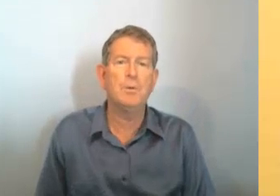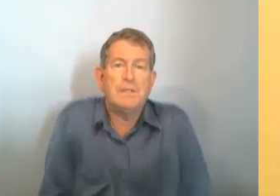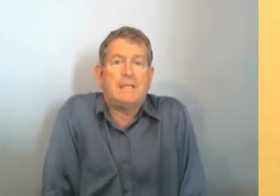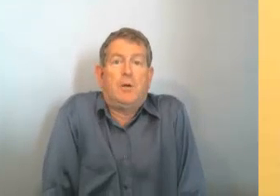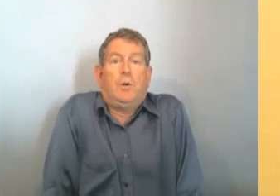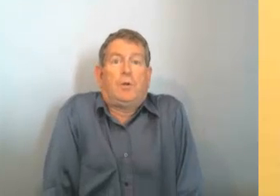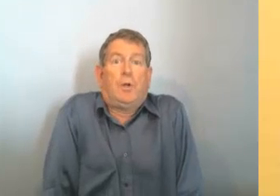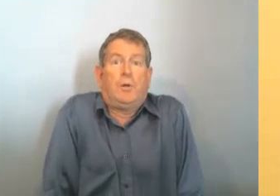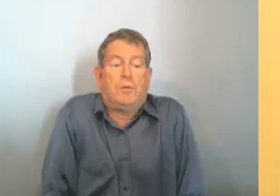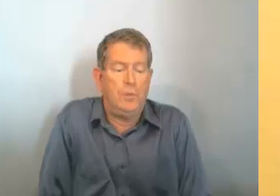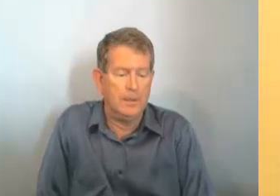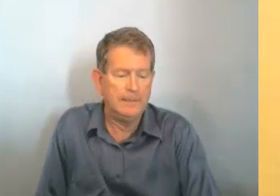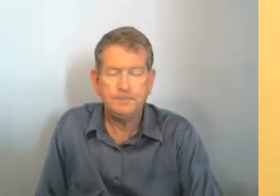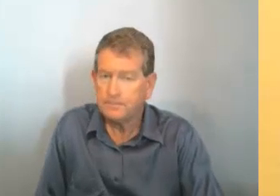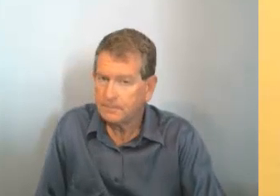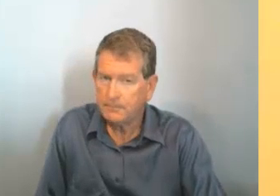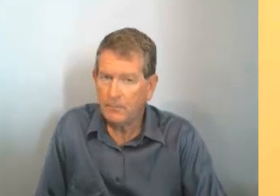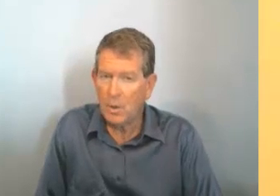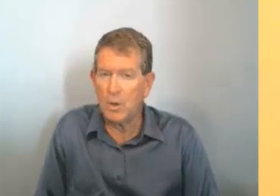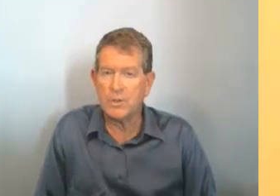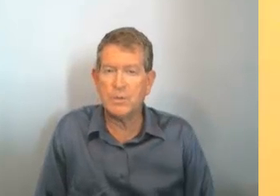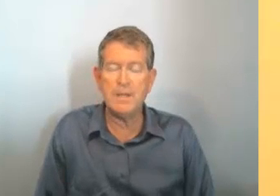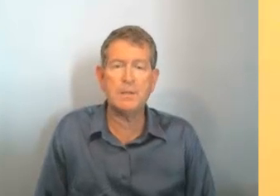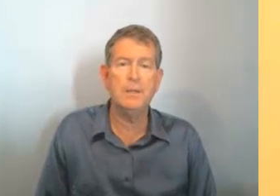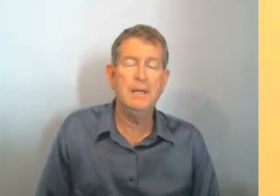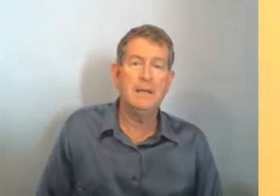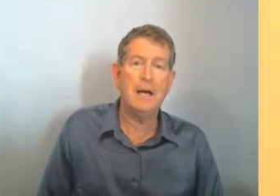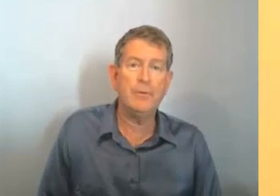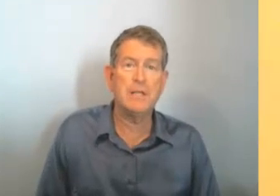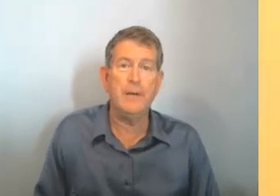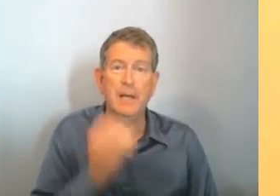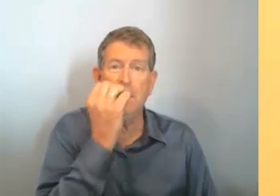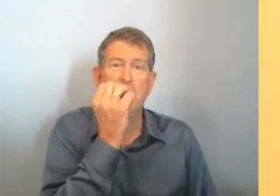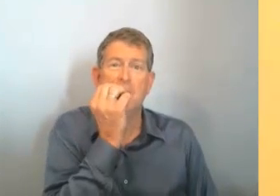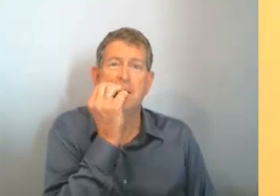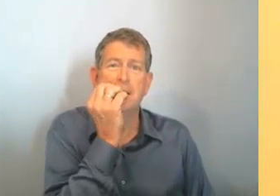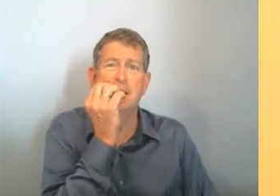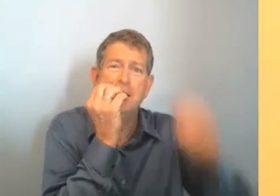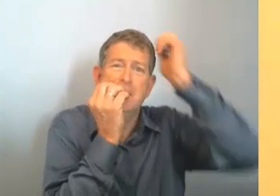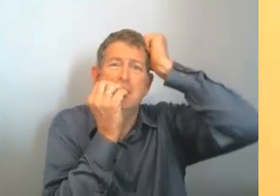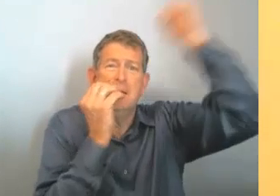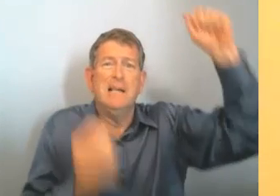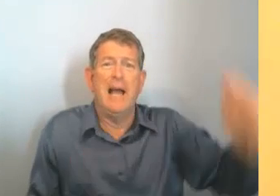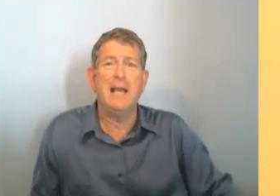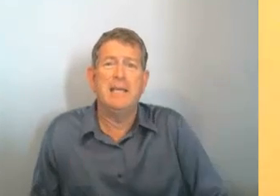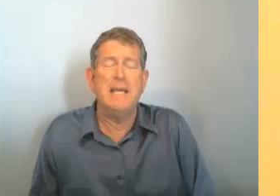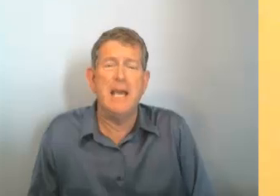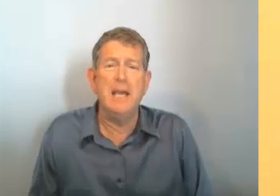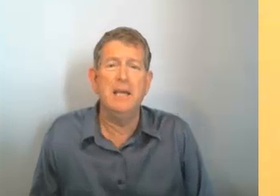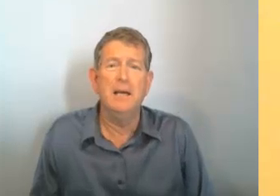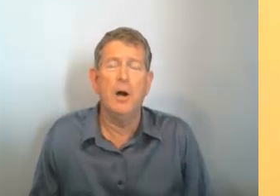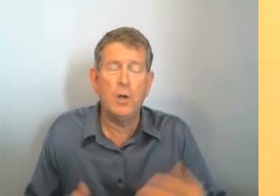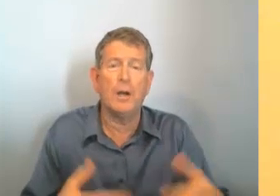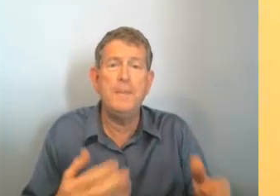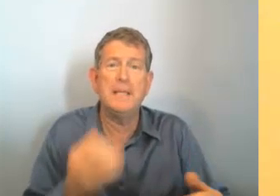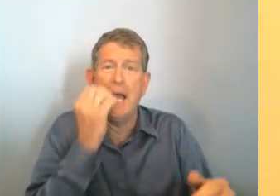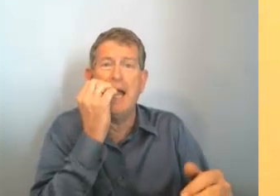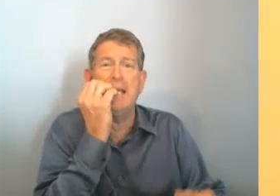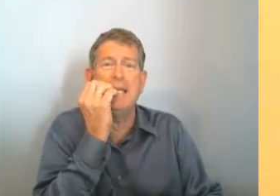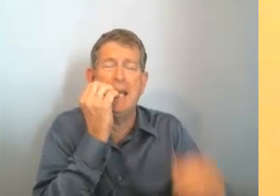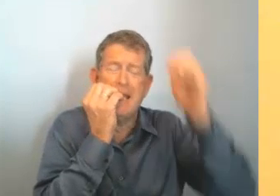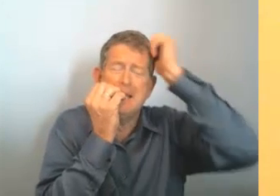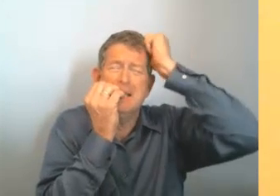là. Donc ça c'est encore tendu. Ensuite, là vous avez Inquiet. Encore